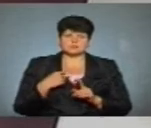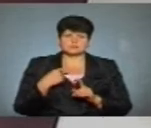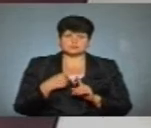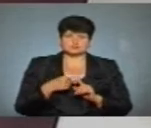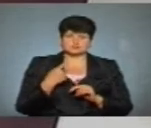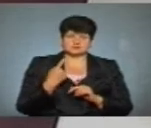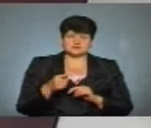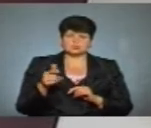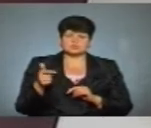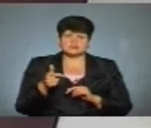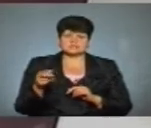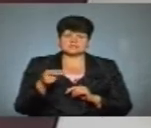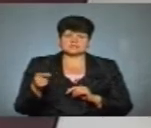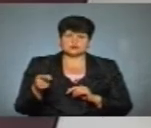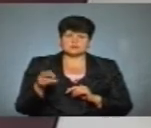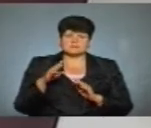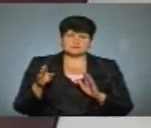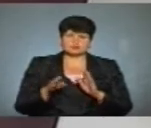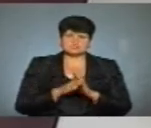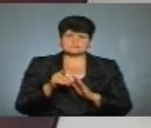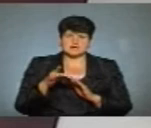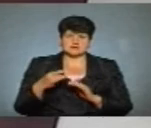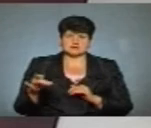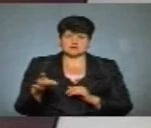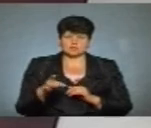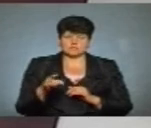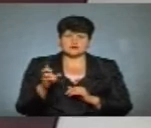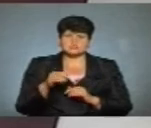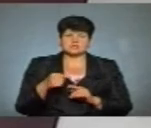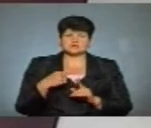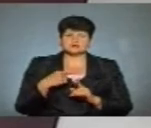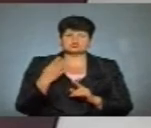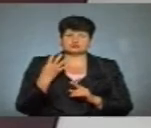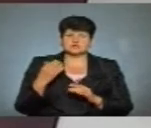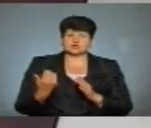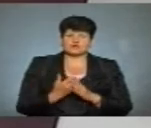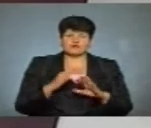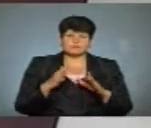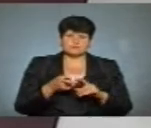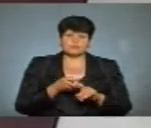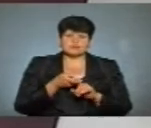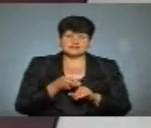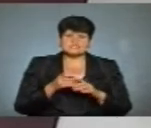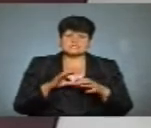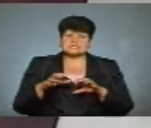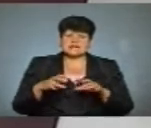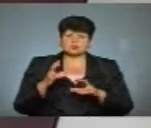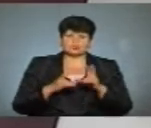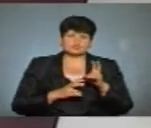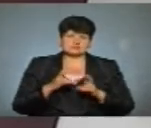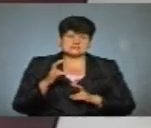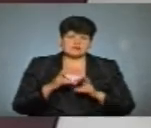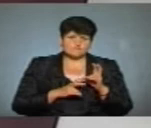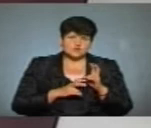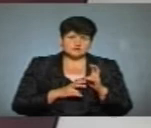Збаразькому, Гусятинському та Підволочиському районах. У Бережанах 4 нових випадки пов'язані зі спалахом на цегельному заводі, каже Володимир